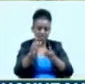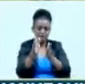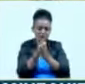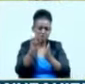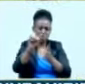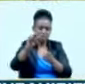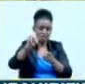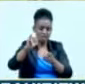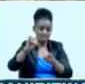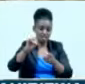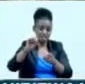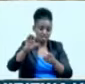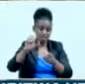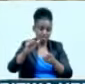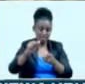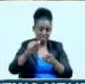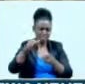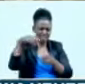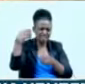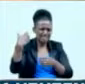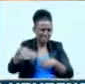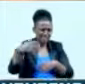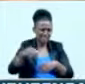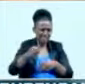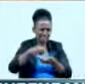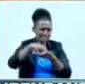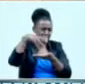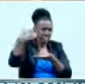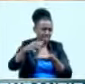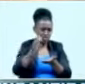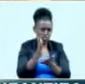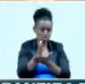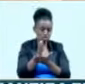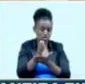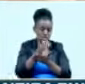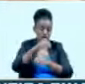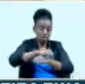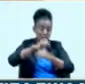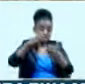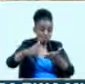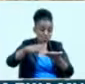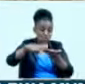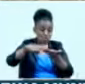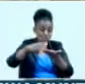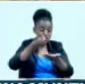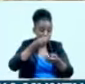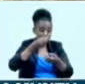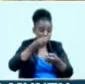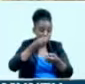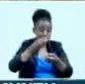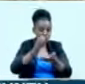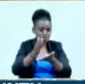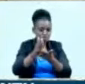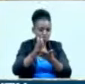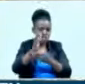Monique uyobora Efotech bavuga ko inkwi zihenda ugereranyije n'ibindi bikenerwa kugira ngo abanyeshuri bafungure dukoresha inkwi ngira